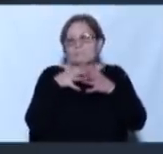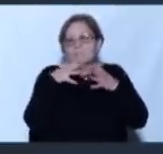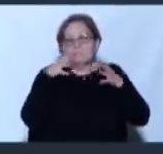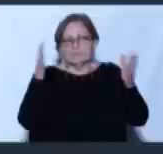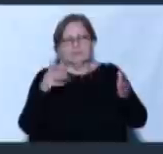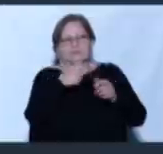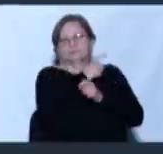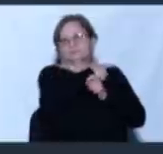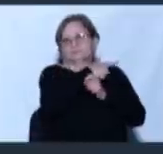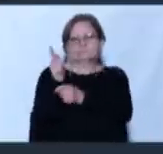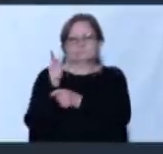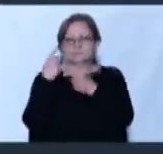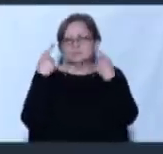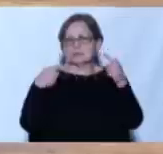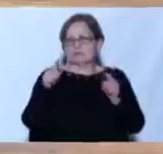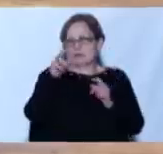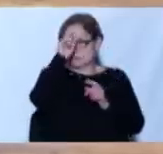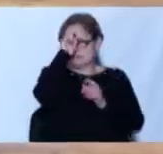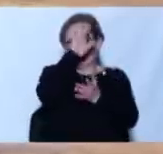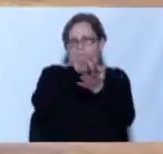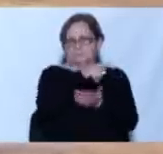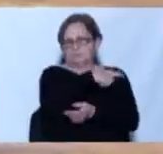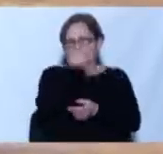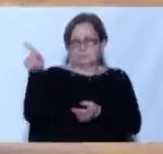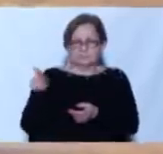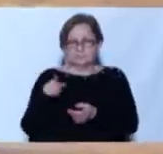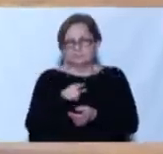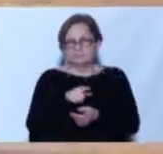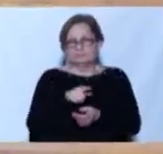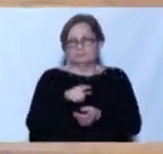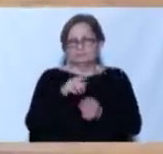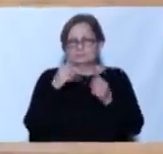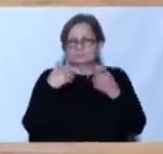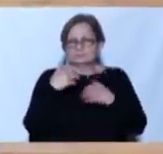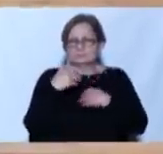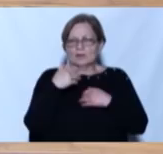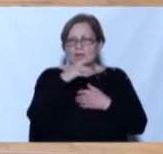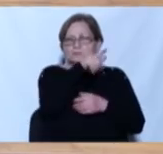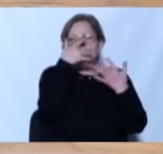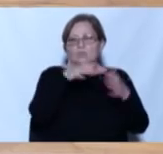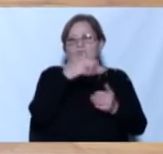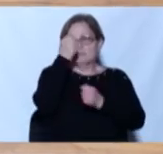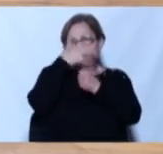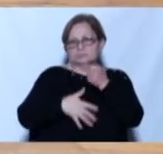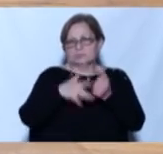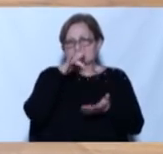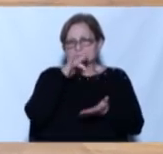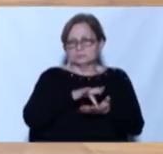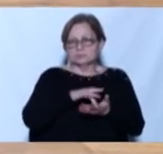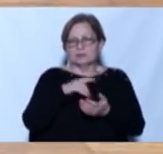დანარჩენ ქვეყნებთან და ეს რასაკვირველი აისახა შემდგომ ცხოვრებაში. დასავლეთ ევროპა გახდა, თუ შეიძლება ითქვას, ცენტრი ეკონომიკური